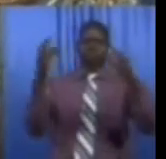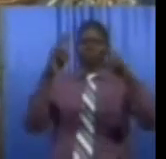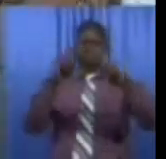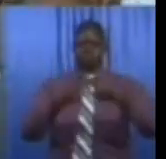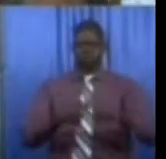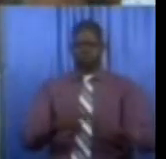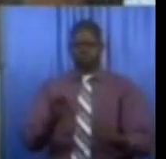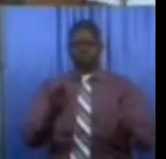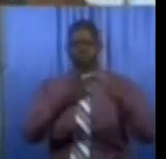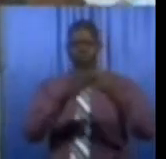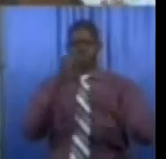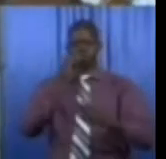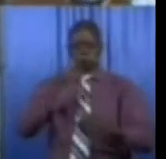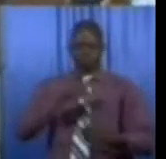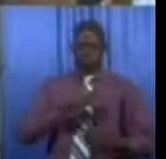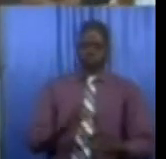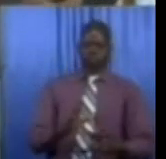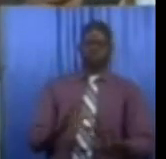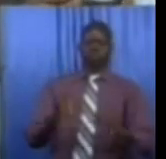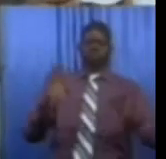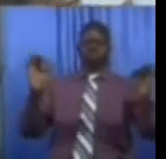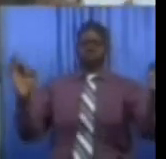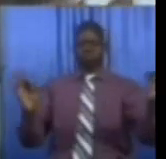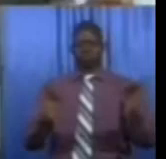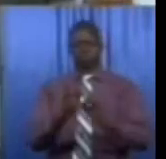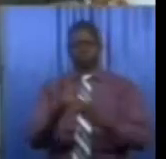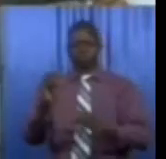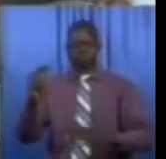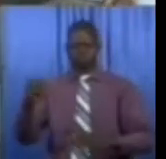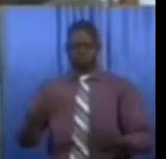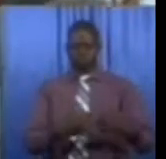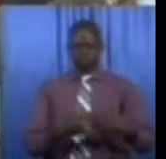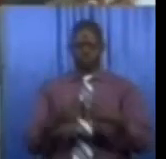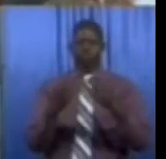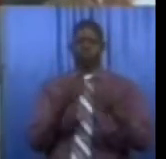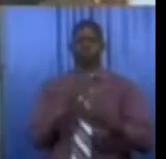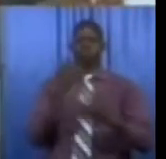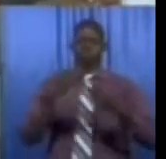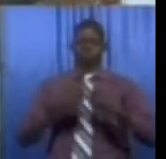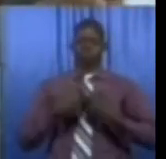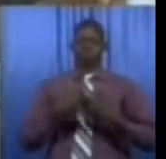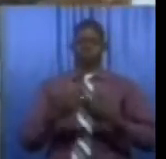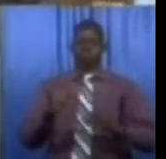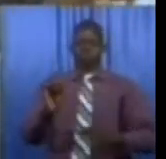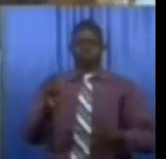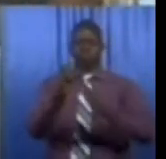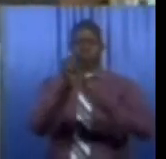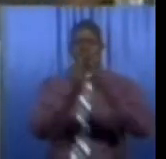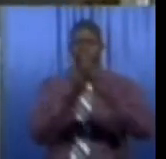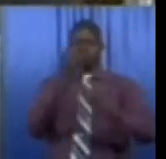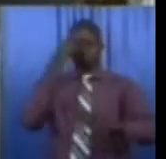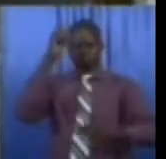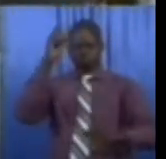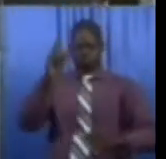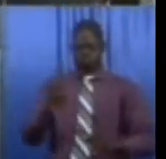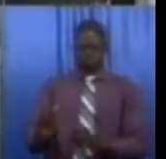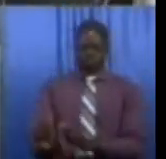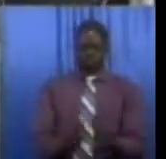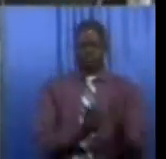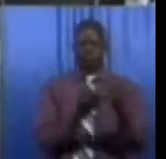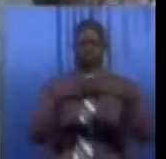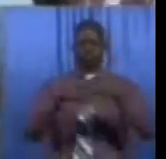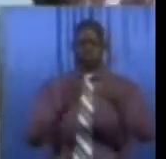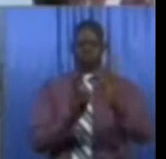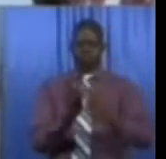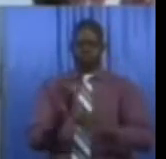première dame à la célébration de cet anniversaire, l'ONG américaine dit avoir trouvé l'avocate qu'il faut pour ses actions. Car dans le domaine de la